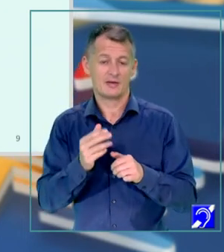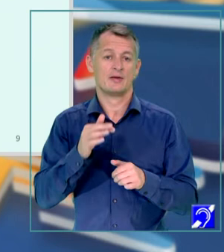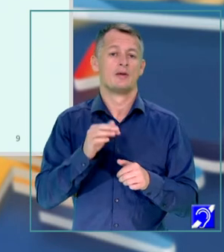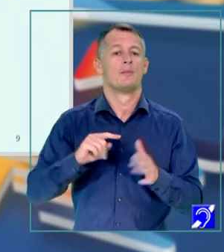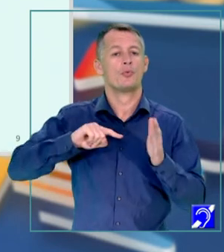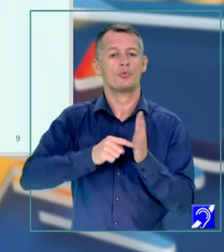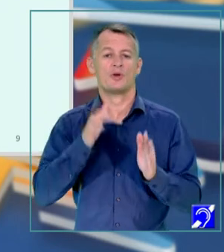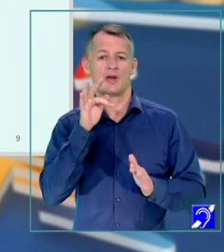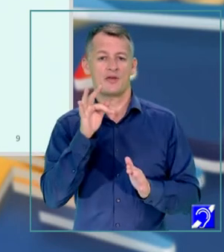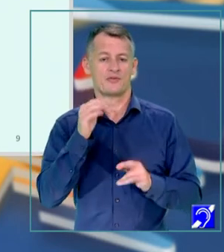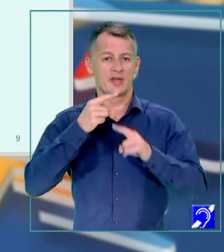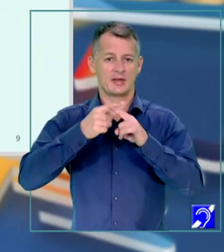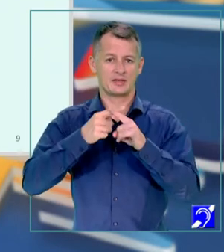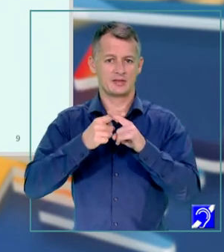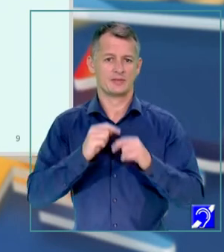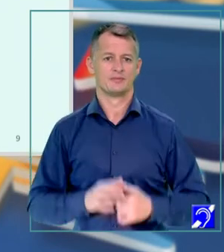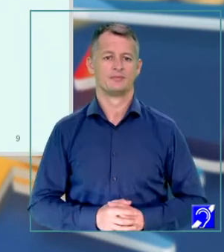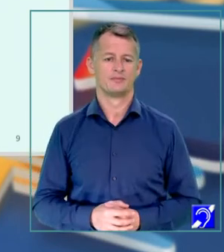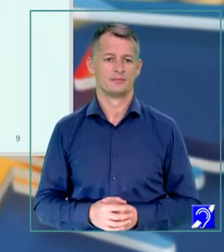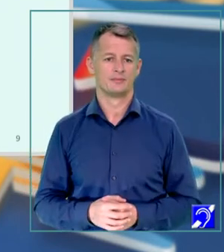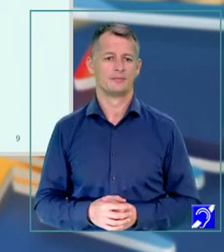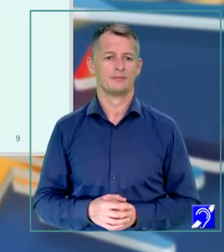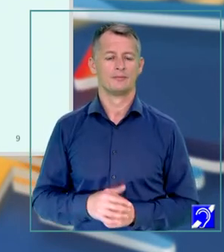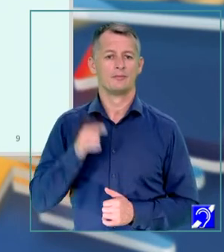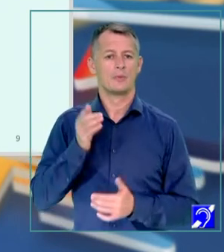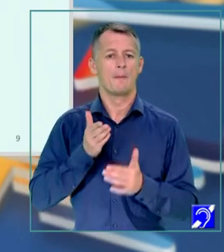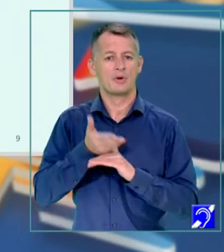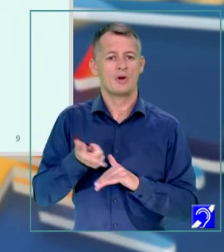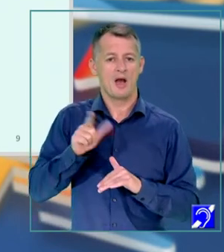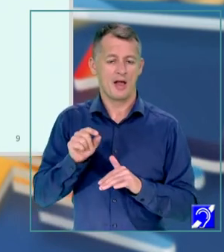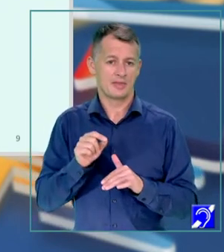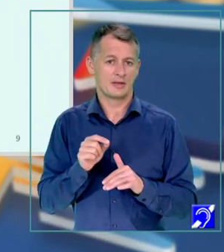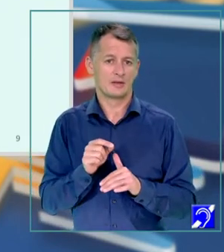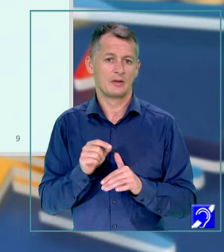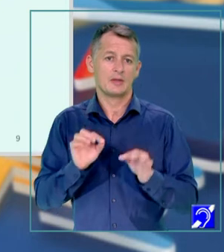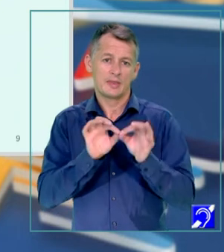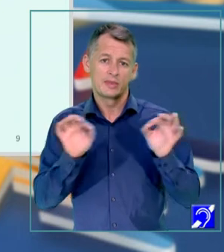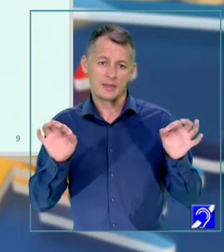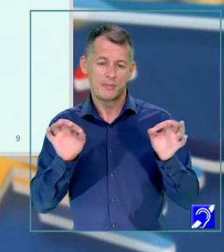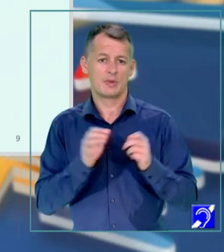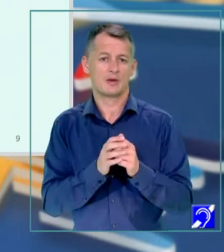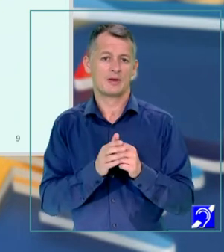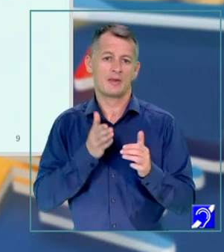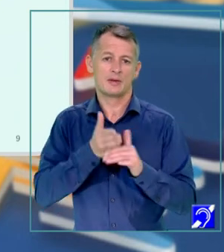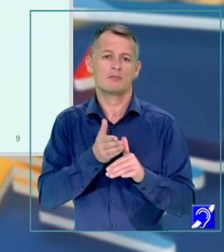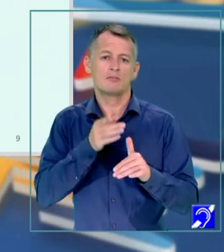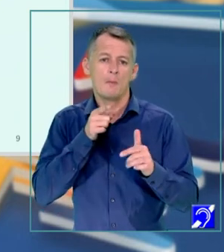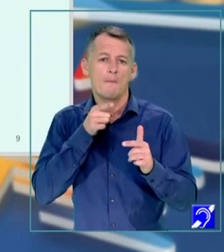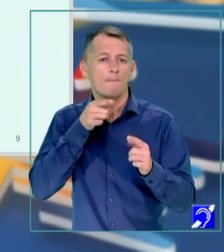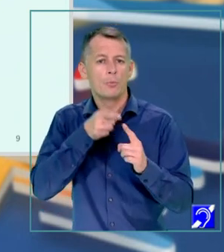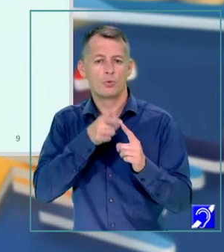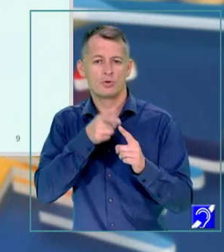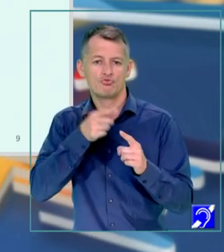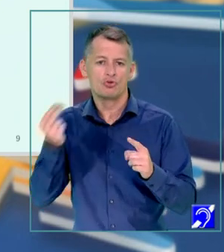dx Deci este un procedeu de aproximare a tangentei la graficul prin alte secvente care trec prin puncte din ce în ce mai aproape